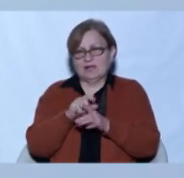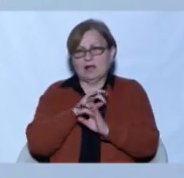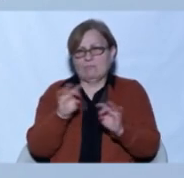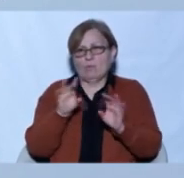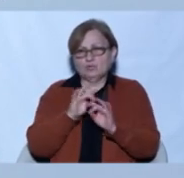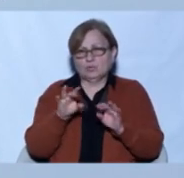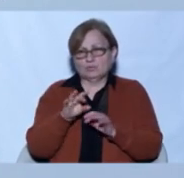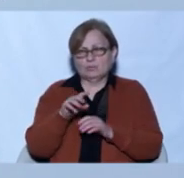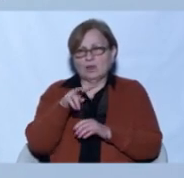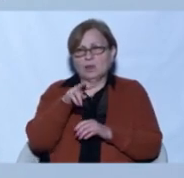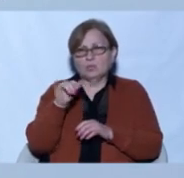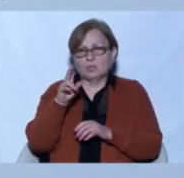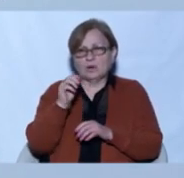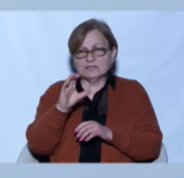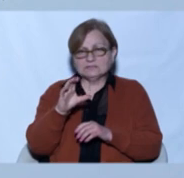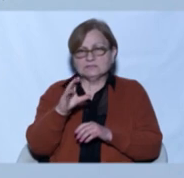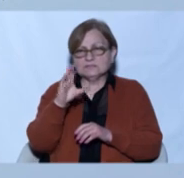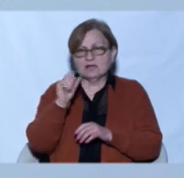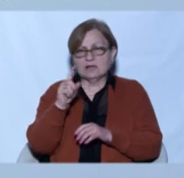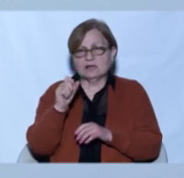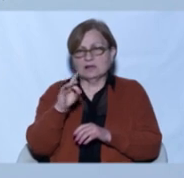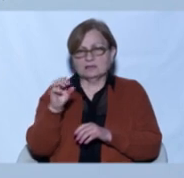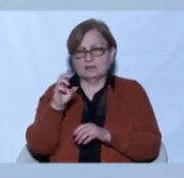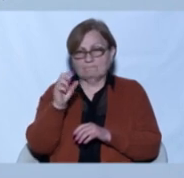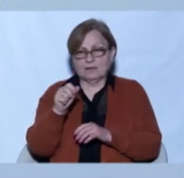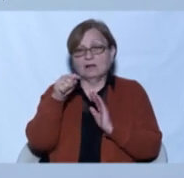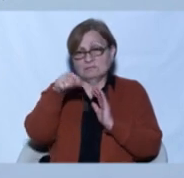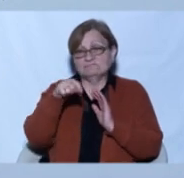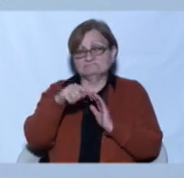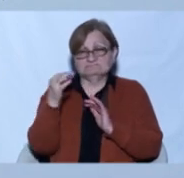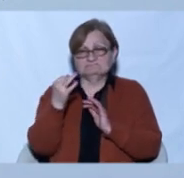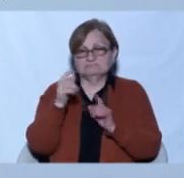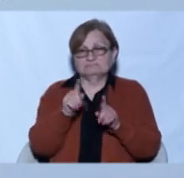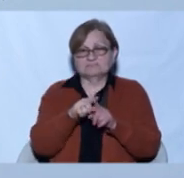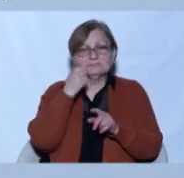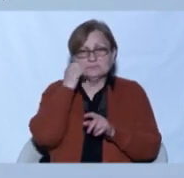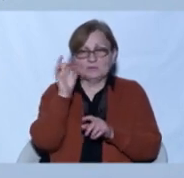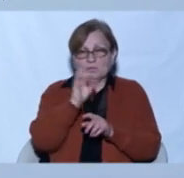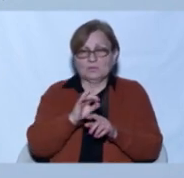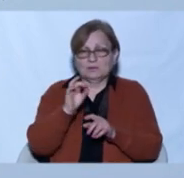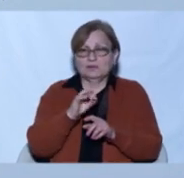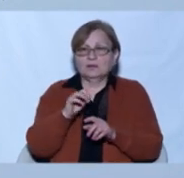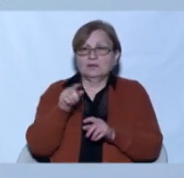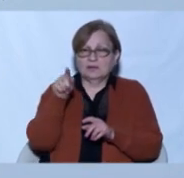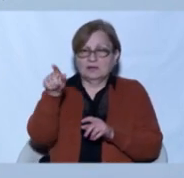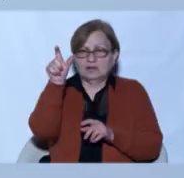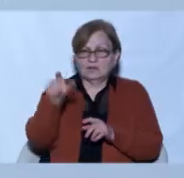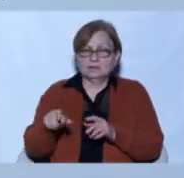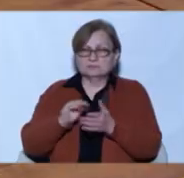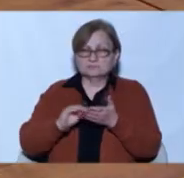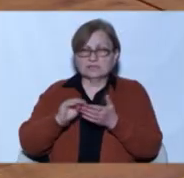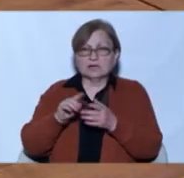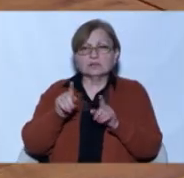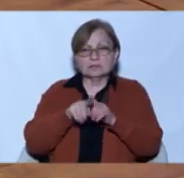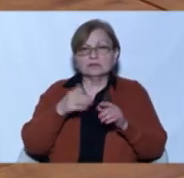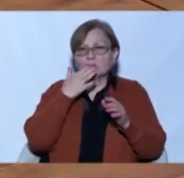გაიცნობ უსაყვარლეს ბებოს და კიდევ ბევრ თემასაც მიაქცევ ყურადღებას. სხვათა შორის გოდერძის ჩოხელი იყო რეჟისორიც